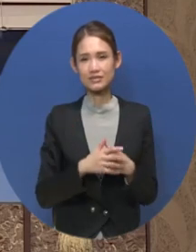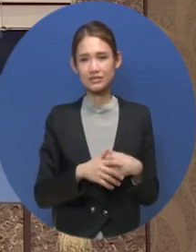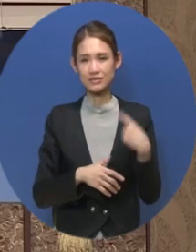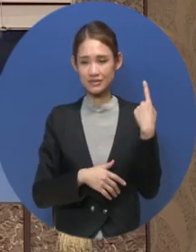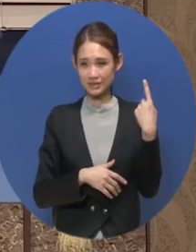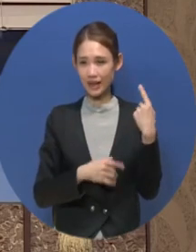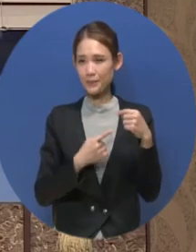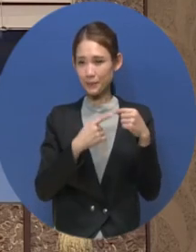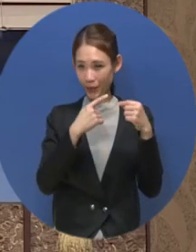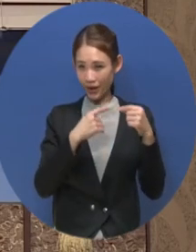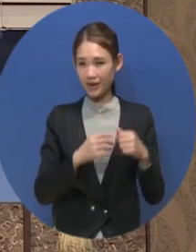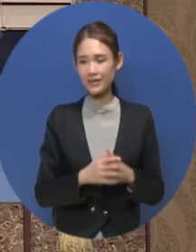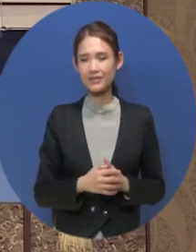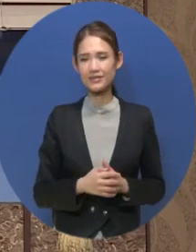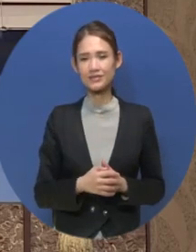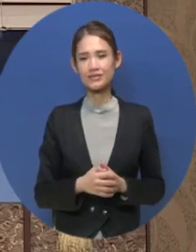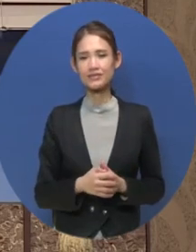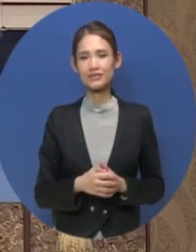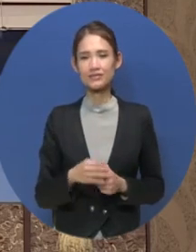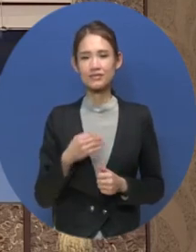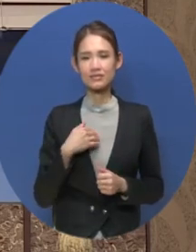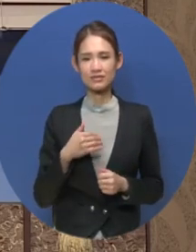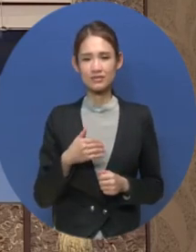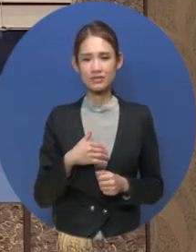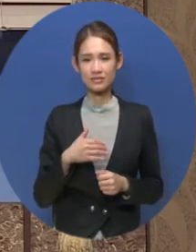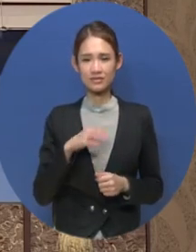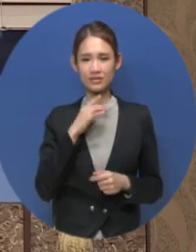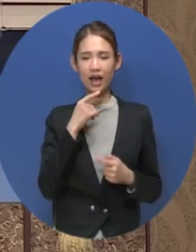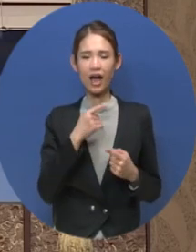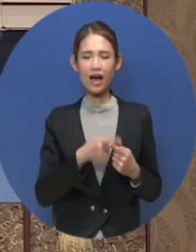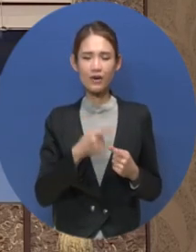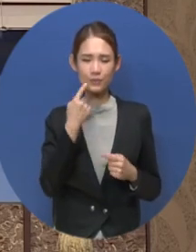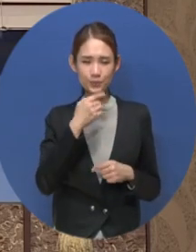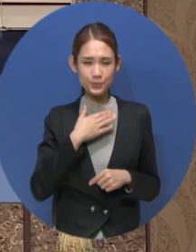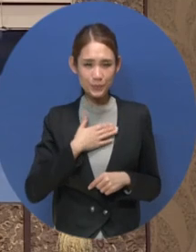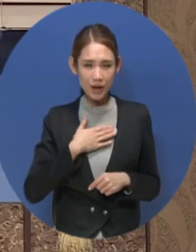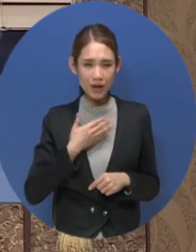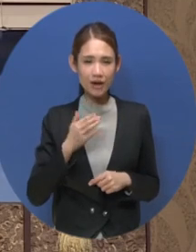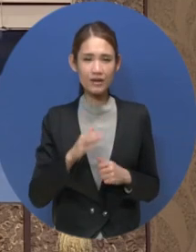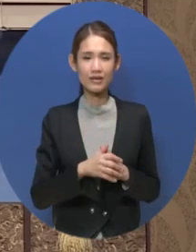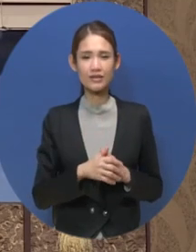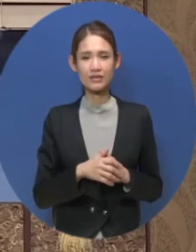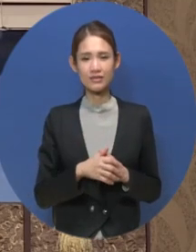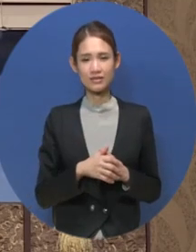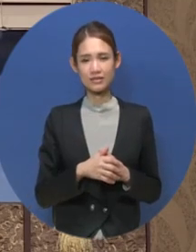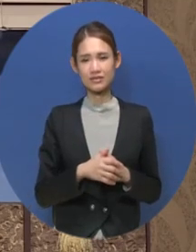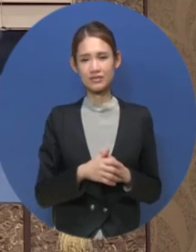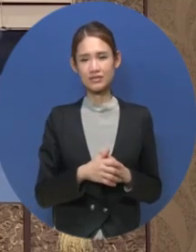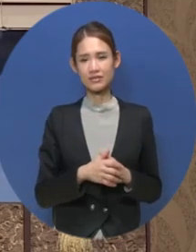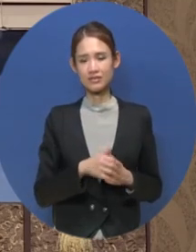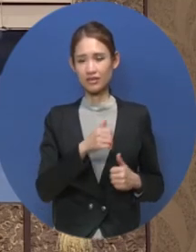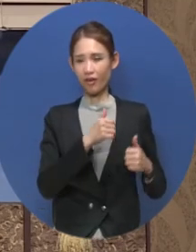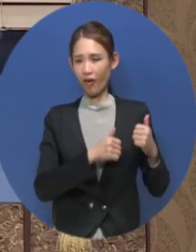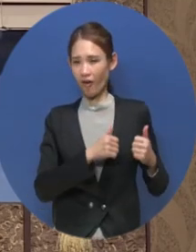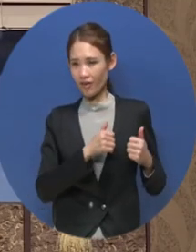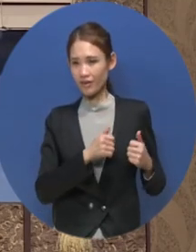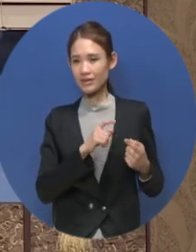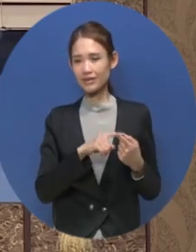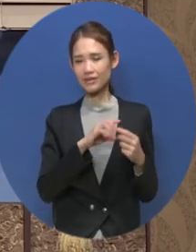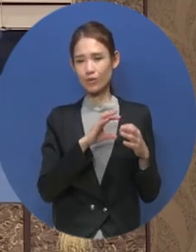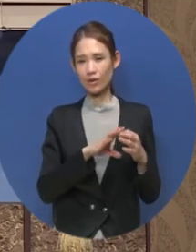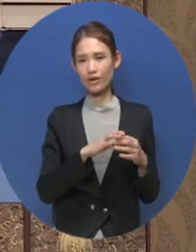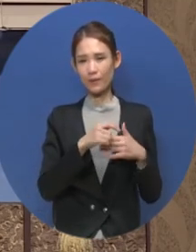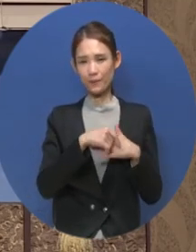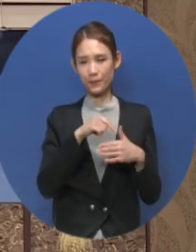늘 1등을 올라옵니다. 네. 그래서 저도 당연히 그럴 줄 알았는데. 예, 네, 제가 이제 미처 그런 어떤 경기력에 대한